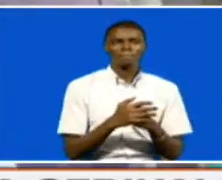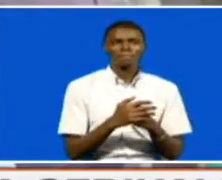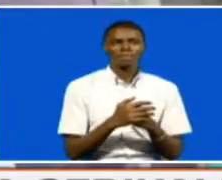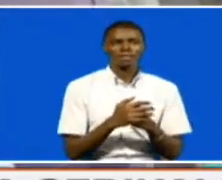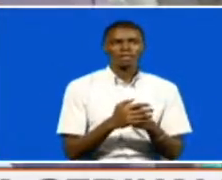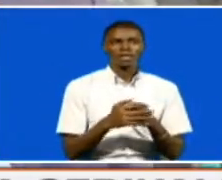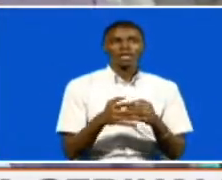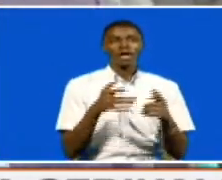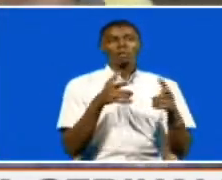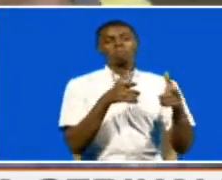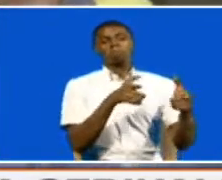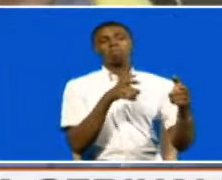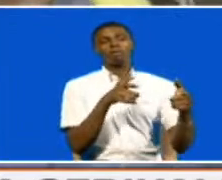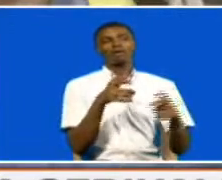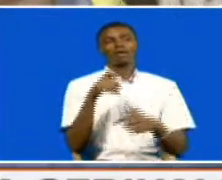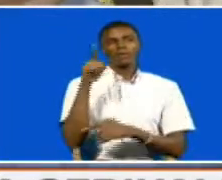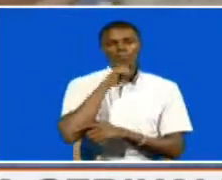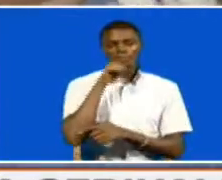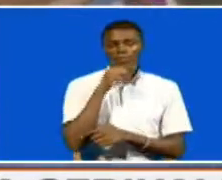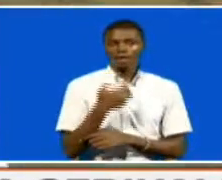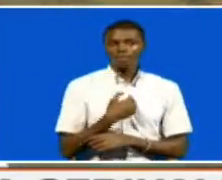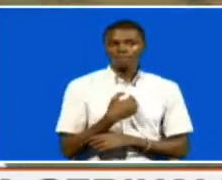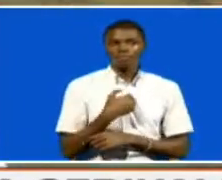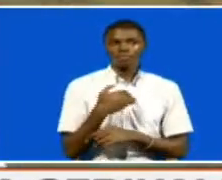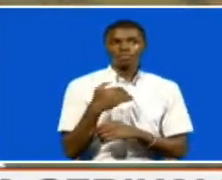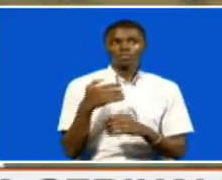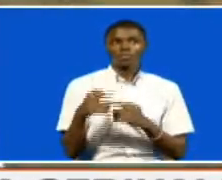wana silaha mbaya wanaumiza watu,